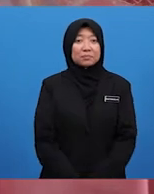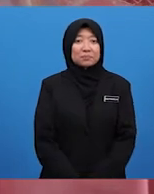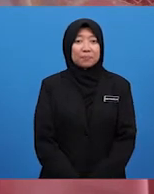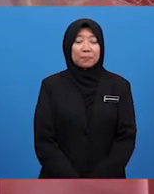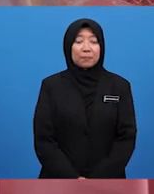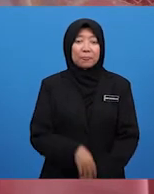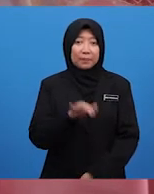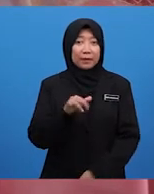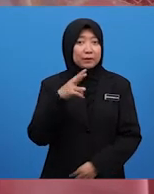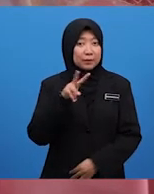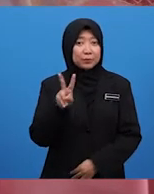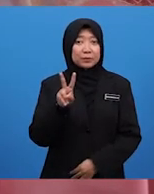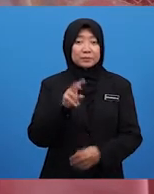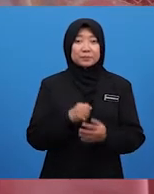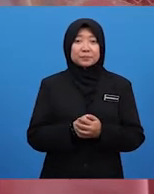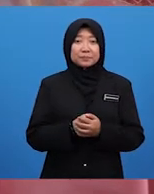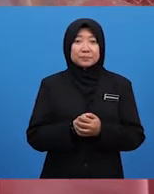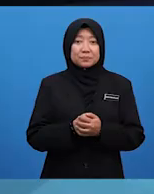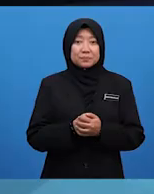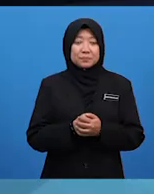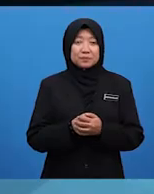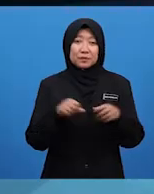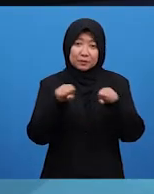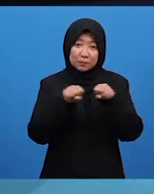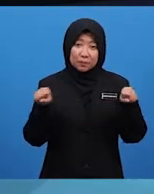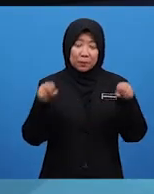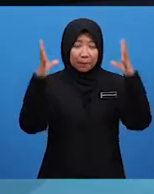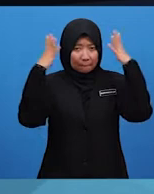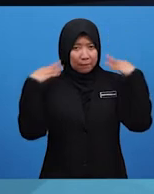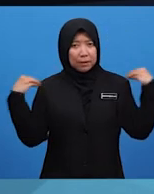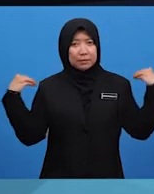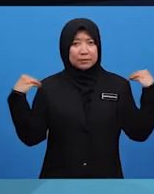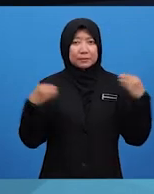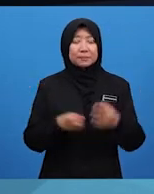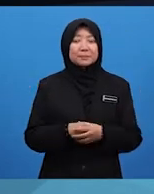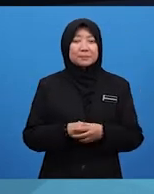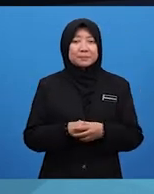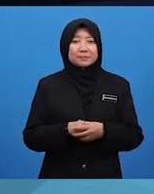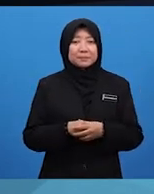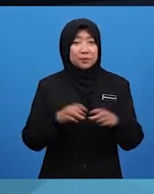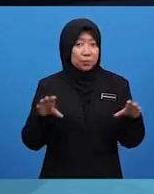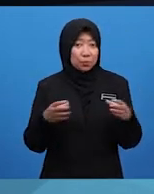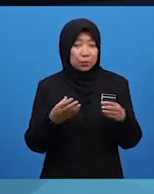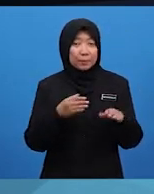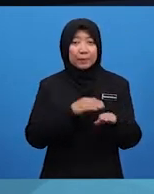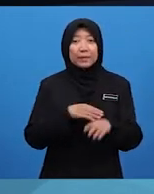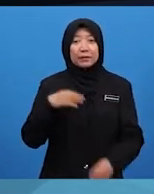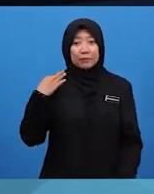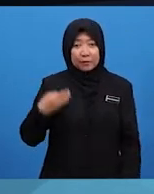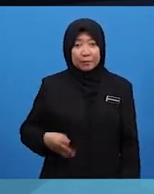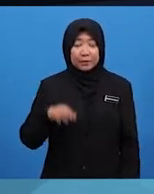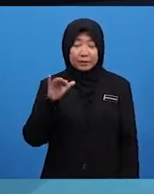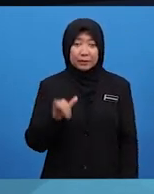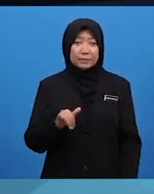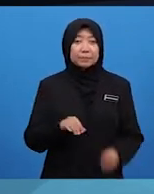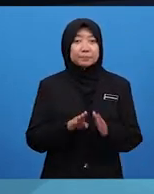Yang kedua ialah smoke Belanda. Smoke Belanda diaplikasikan pada fabrik yang